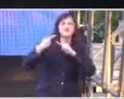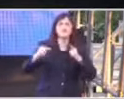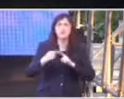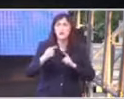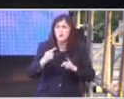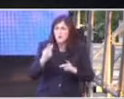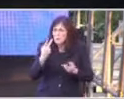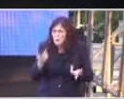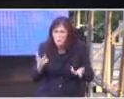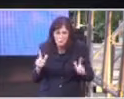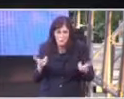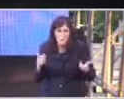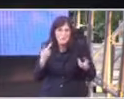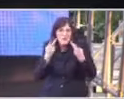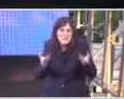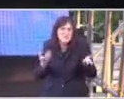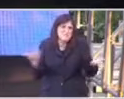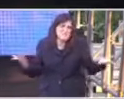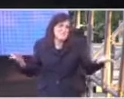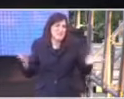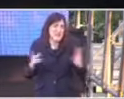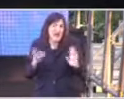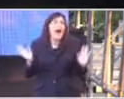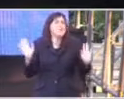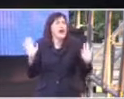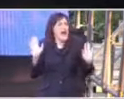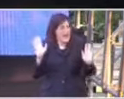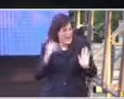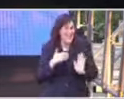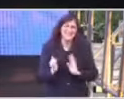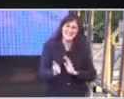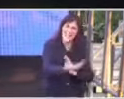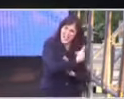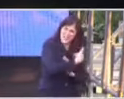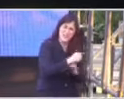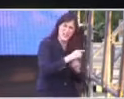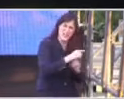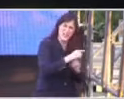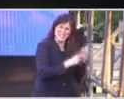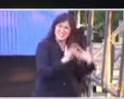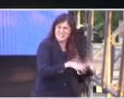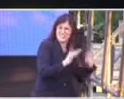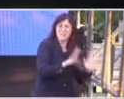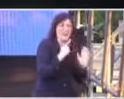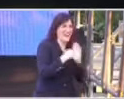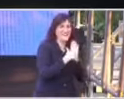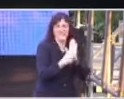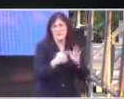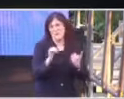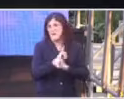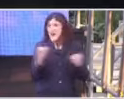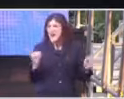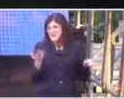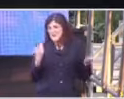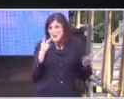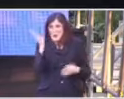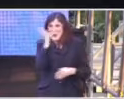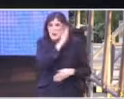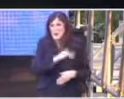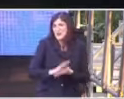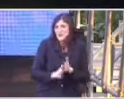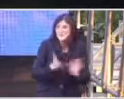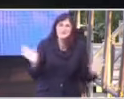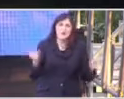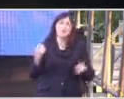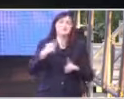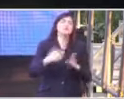No no abbiamo litigato Non ve l'abbiamo fatto vedere Quindi questo vale doppio tra l'altro vi segnalo che l'ultima cosa Ora questa la